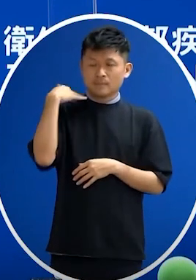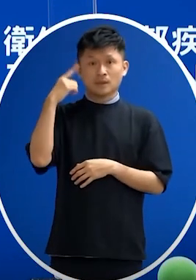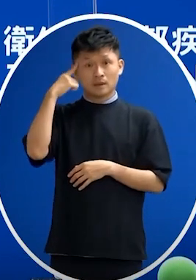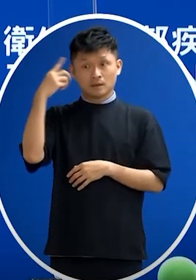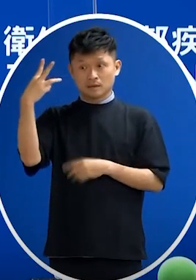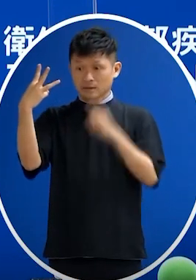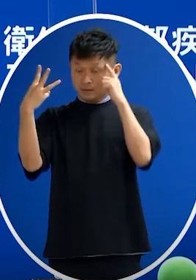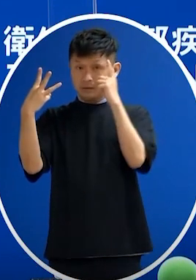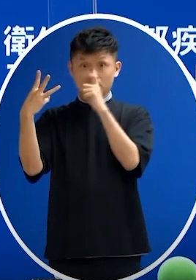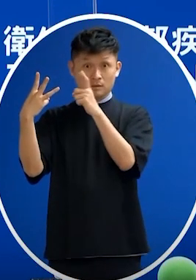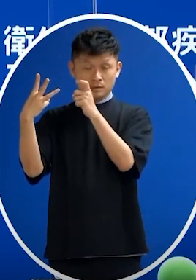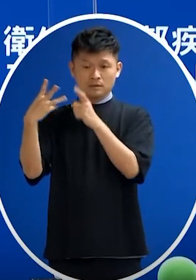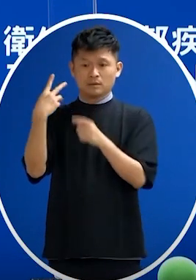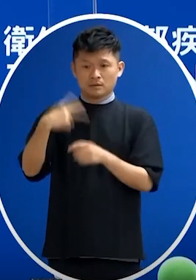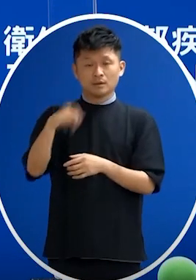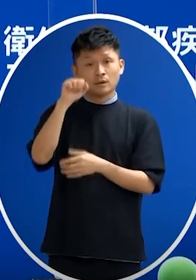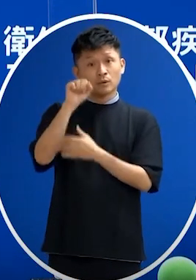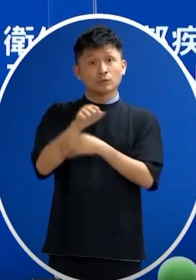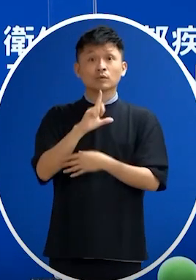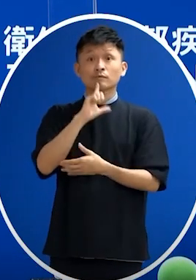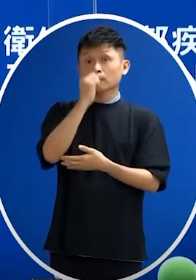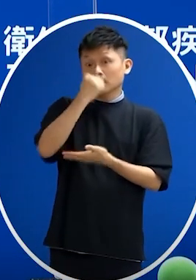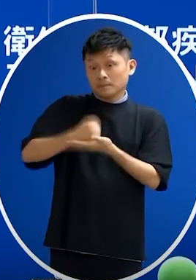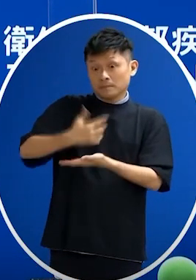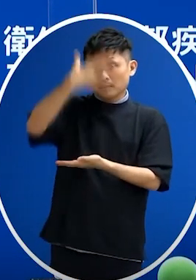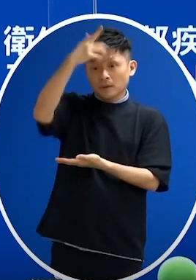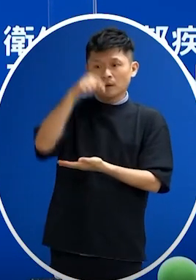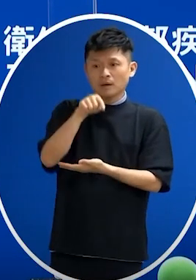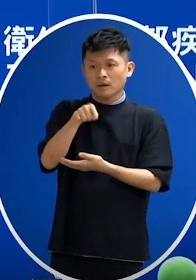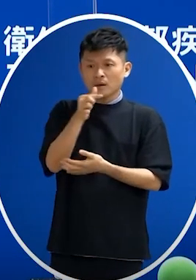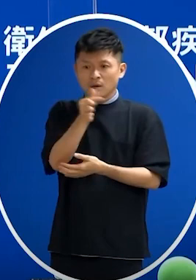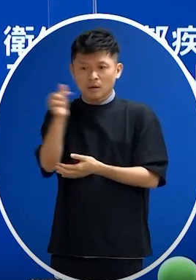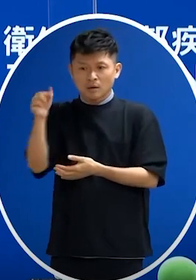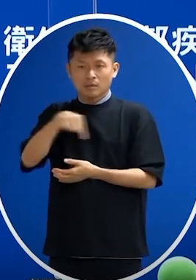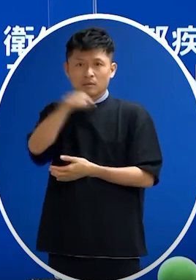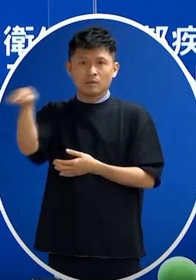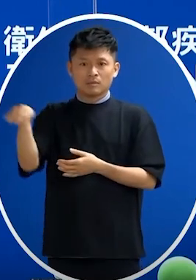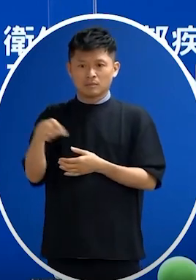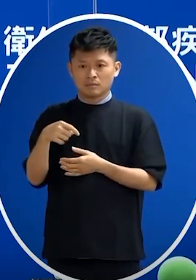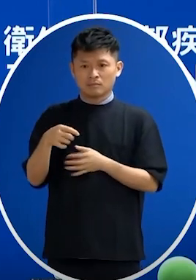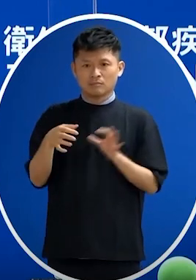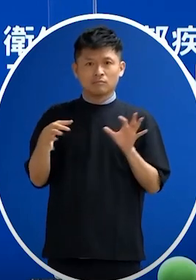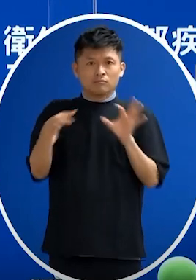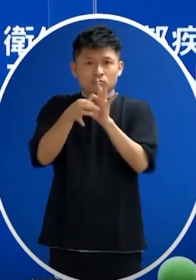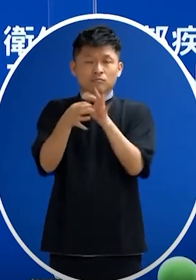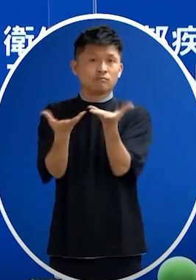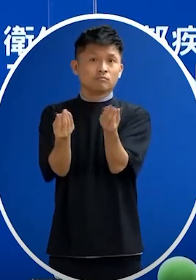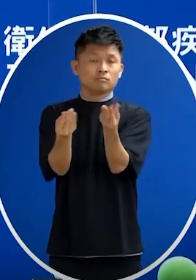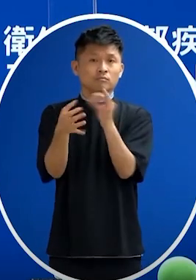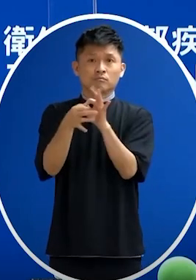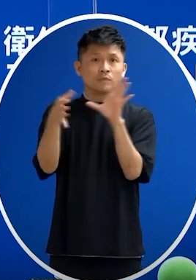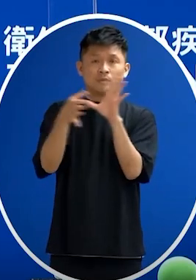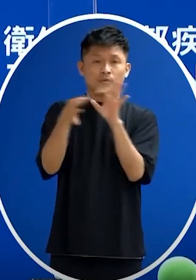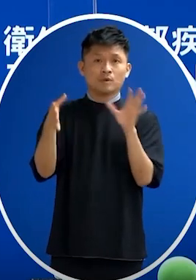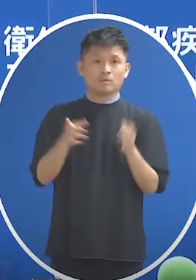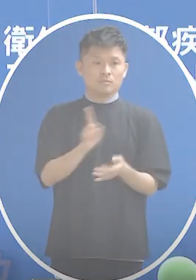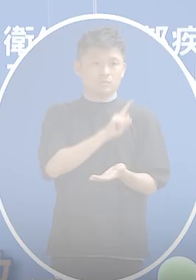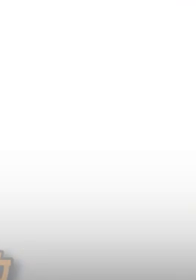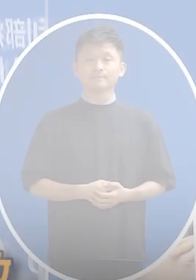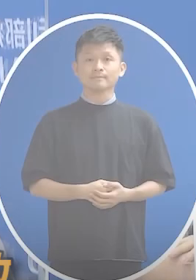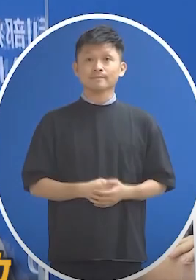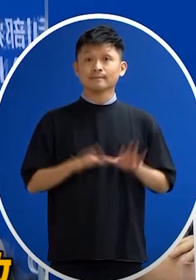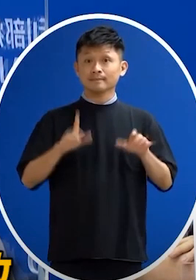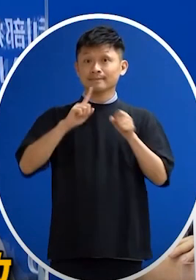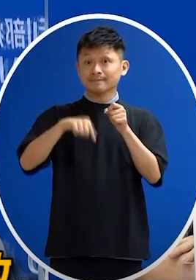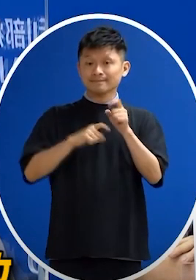特这样的一事情有连结，哦，所以这两个基本上我们认为是几个独立的事件。